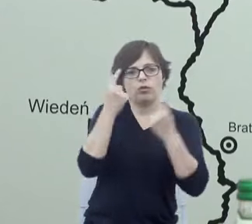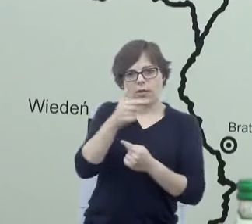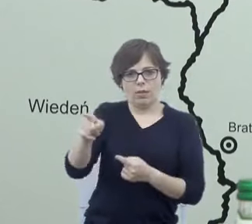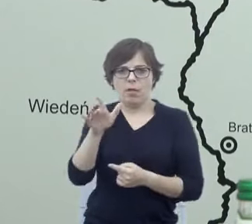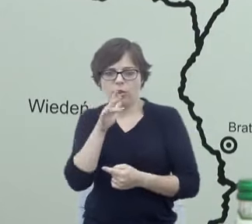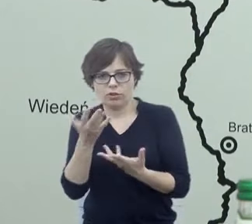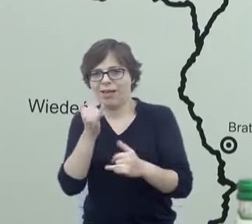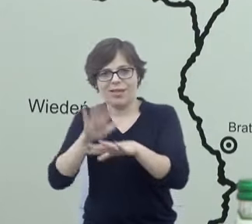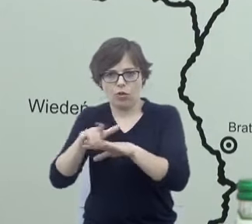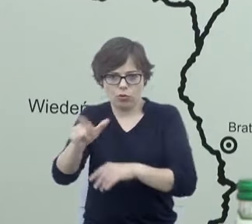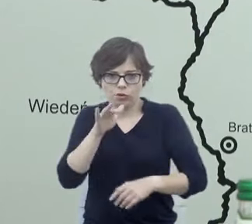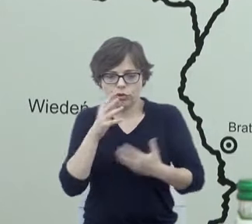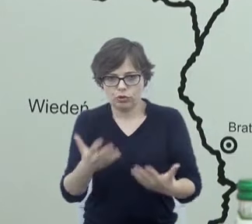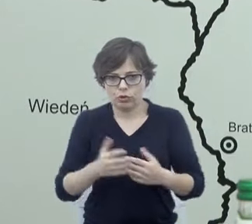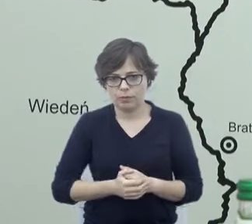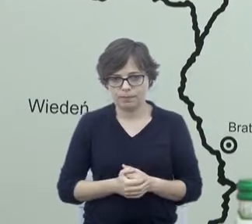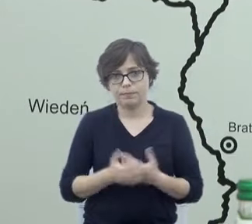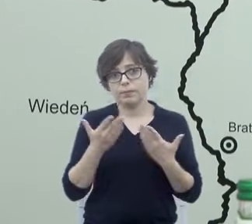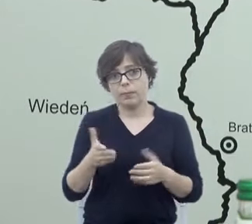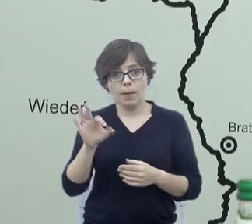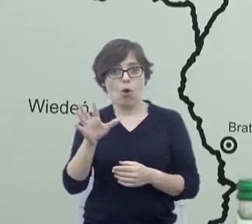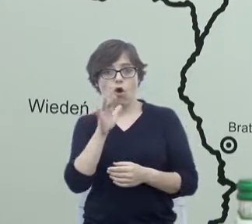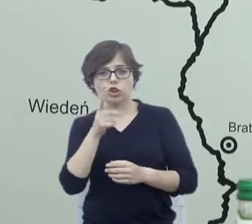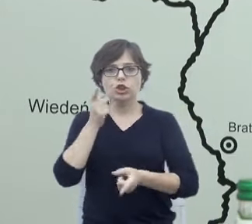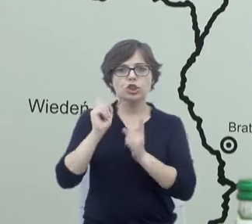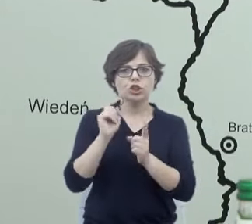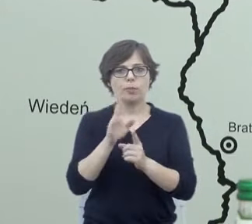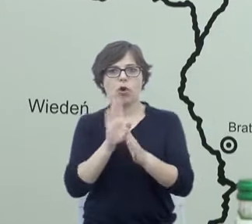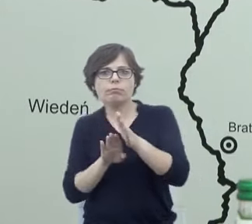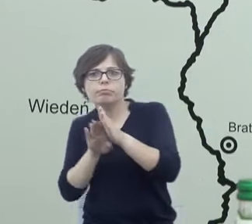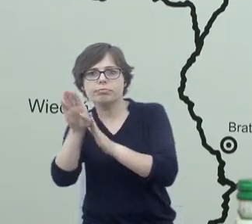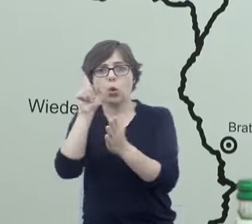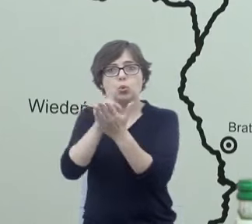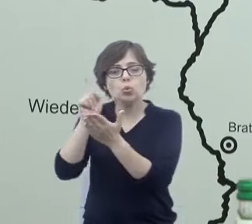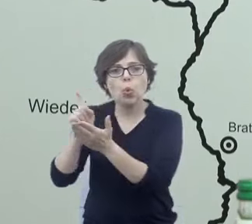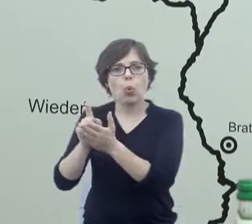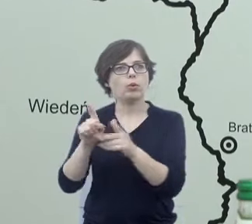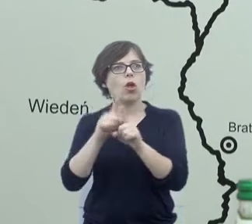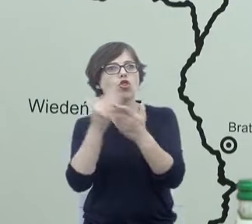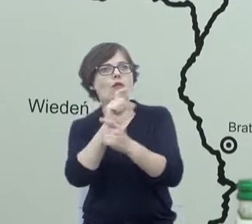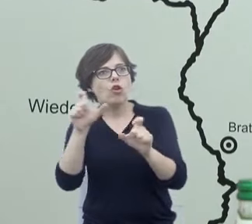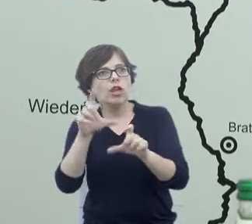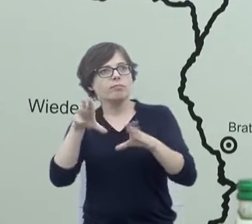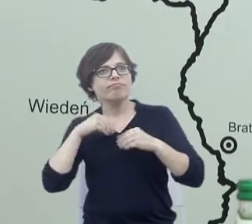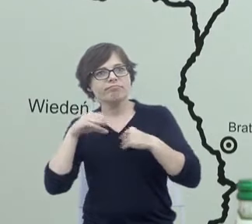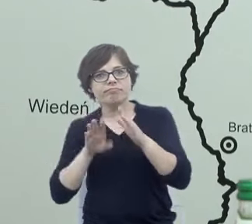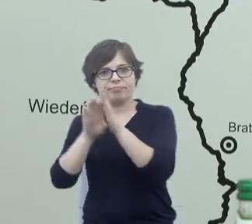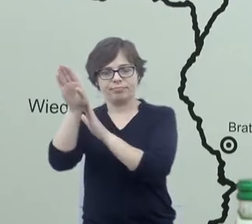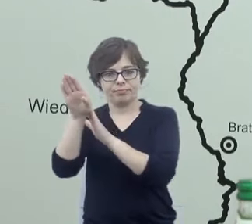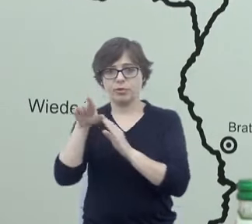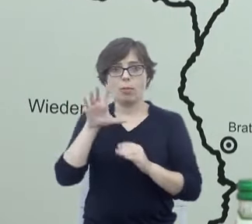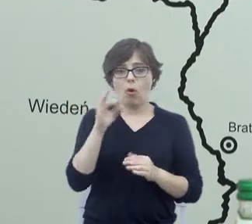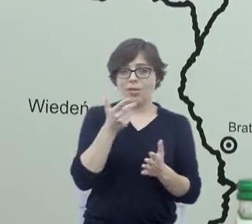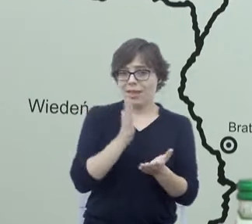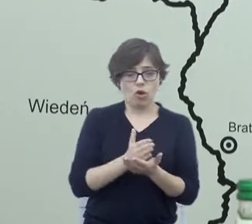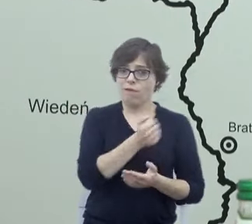w jakiejś części szybko modernizujących się Żydów i osiągających tam sukcesy na prowincji. To nie tylko Warszawa, Kraków